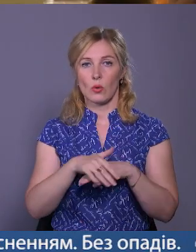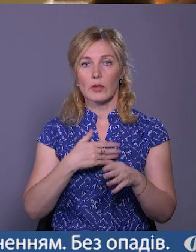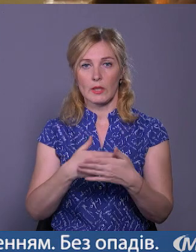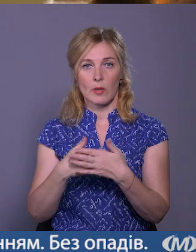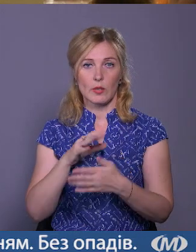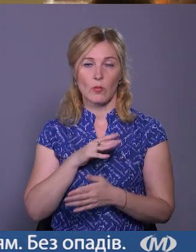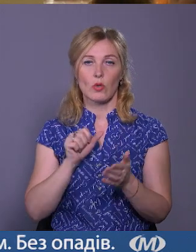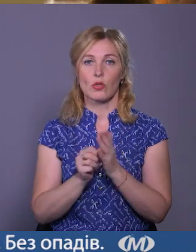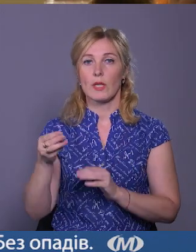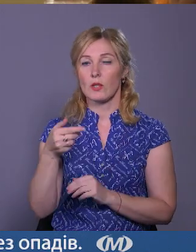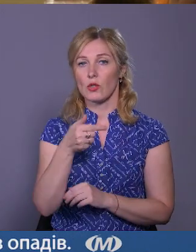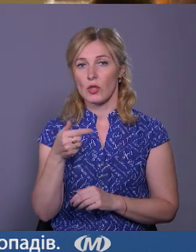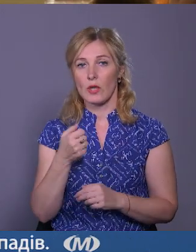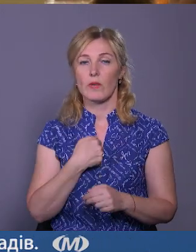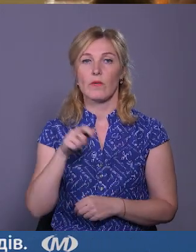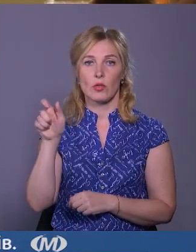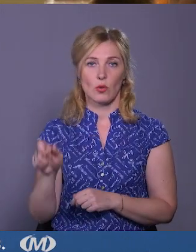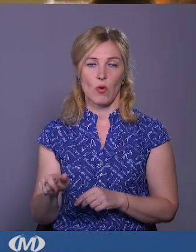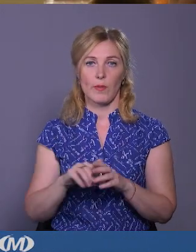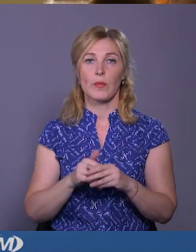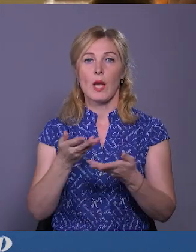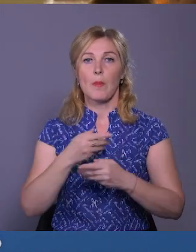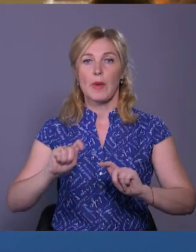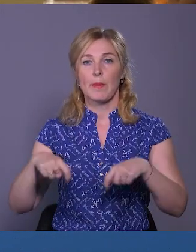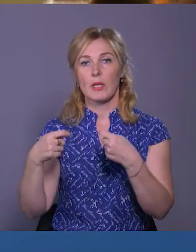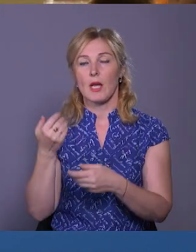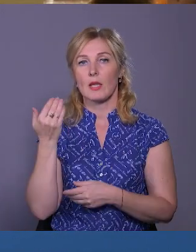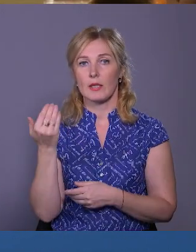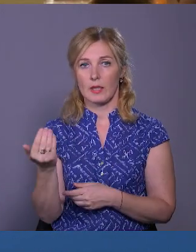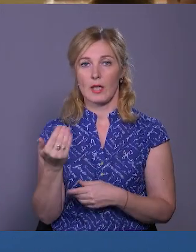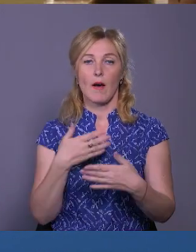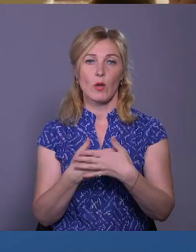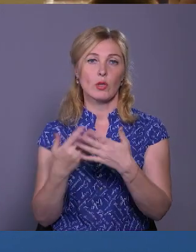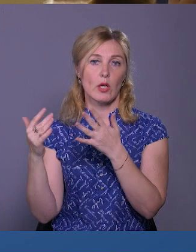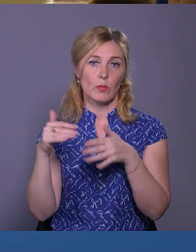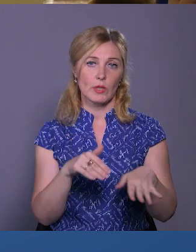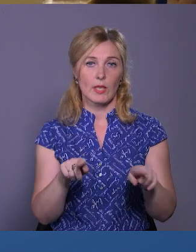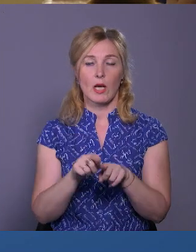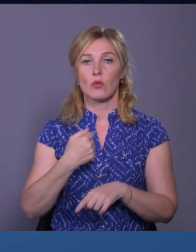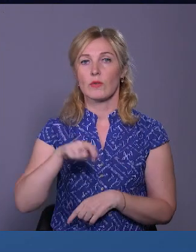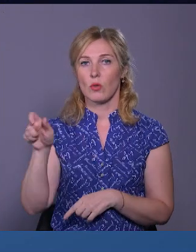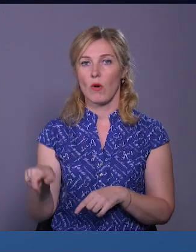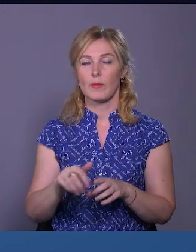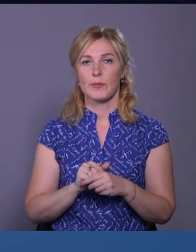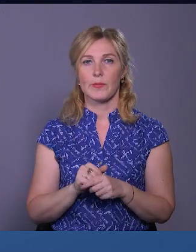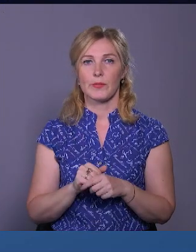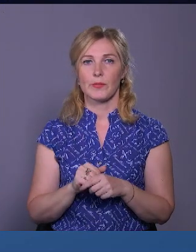60 тисяч гривень військовим ми передали їх волонтерам Поділля та військовим